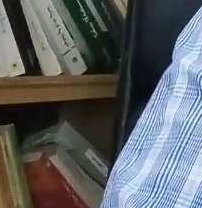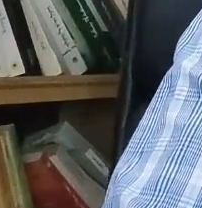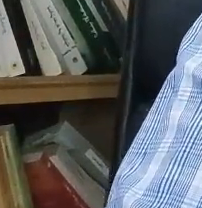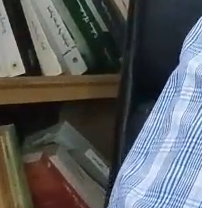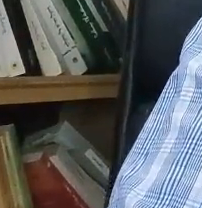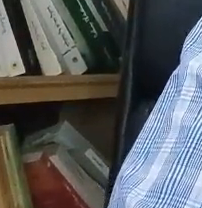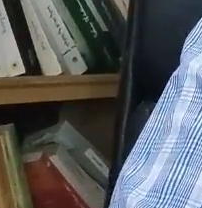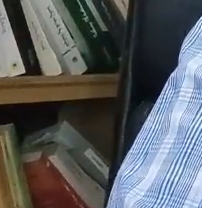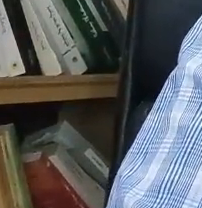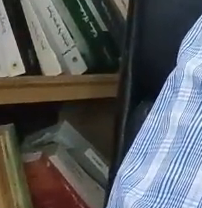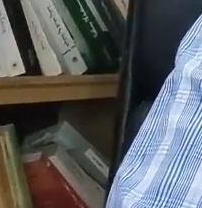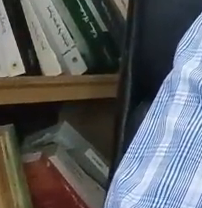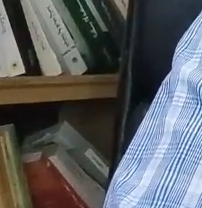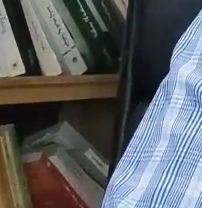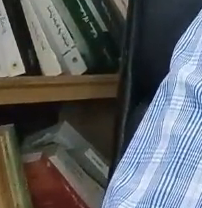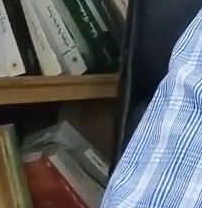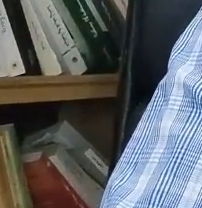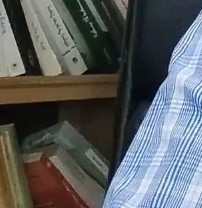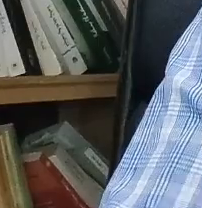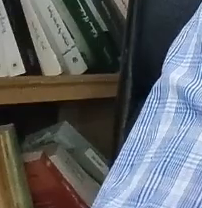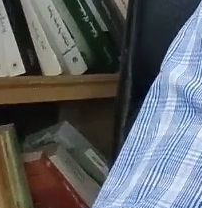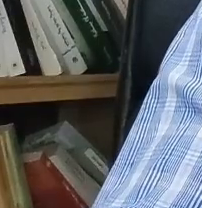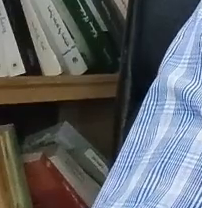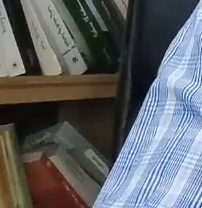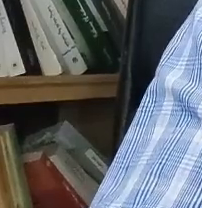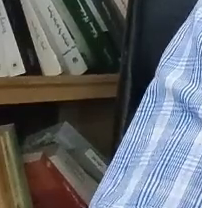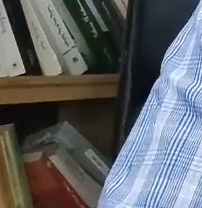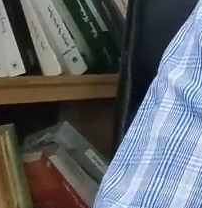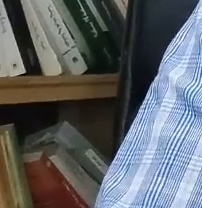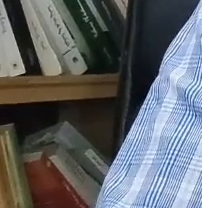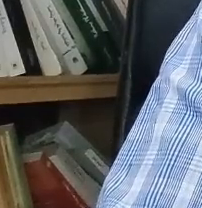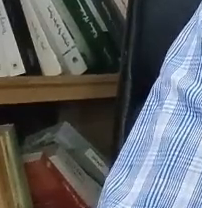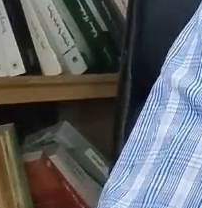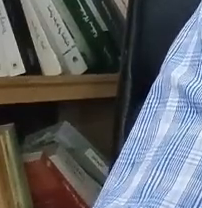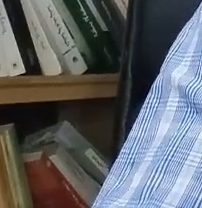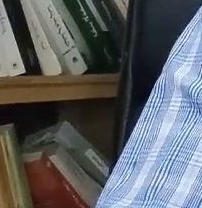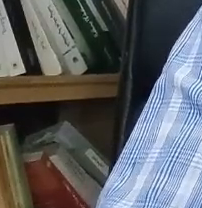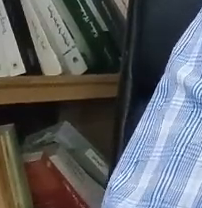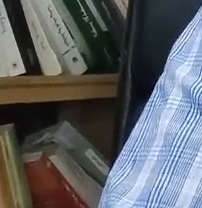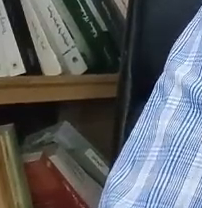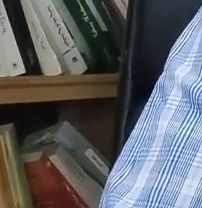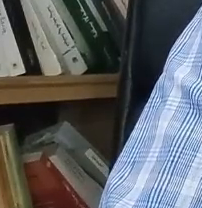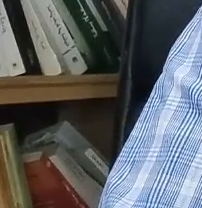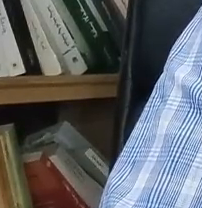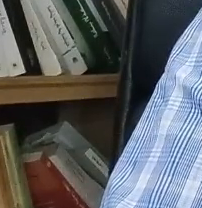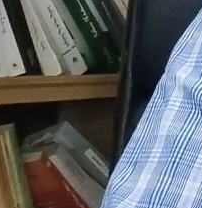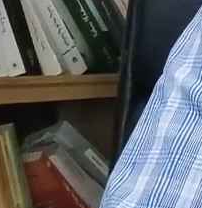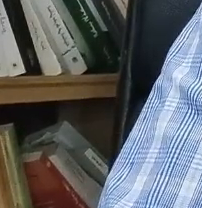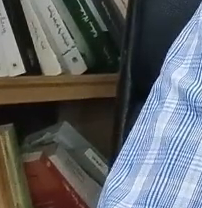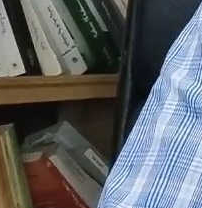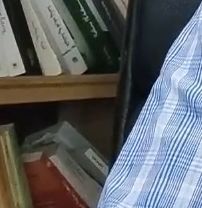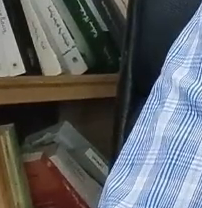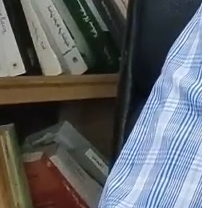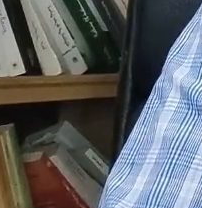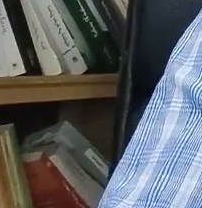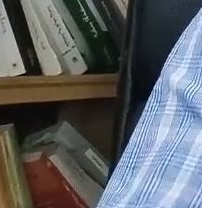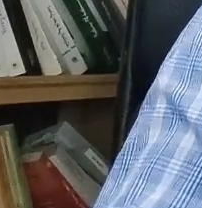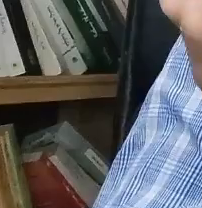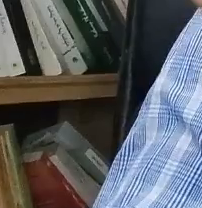المعضلة التي يريد البعض الاتكاء عليها لتمرير أطروحته وأجندته التي ليس بالضرورة